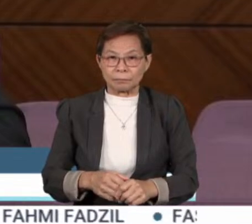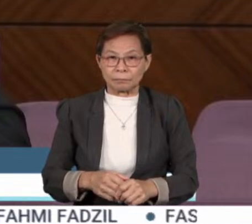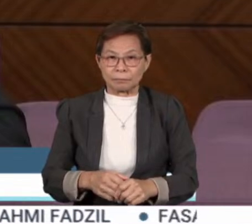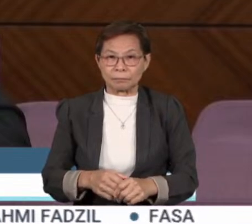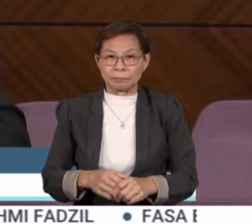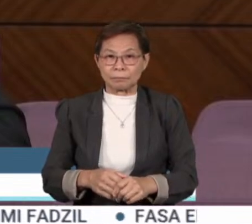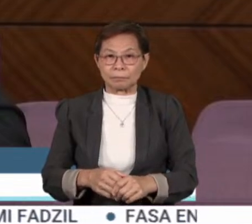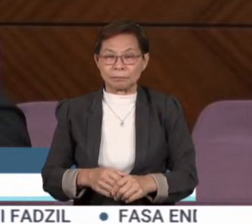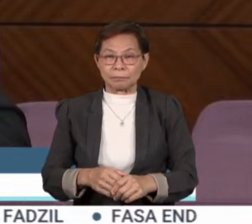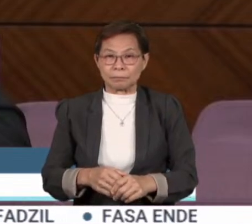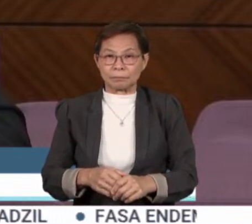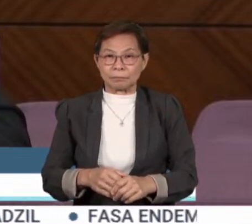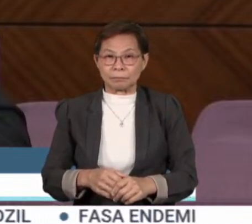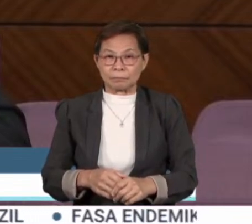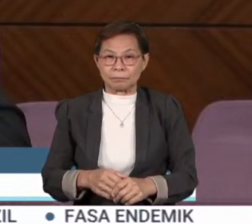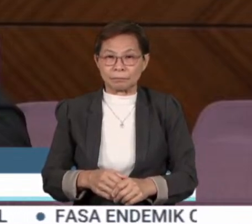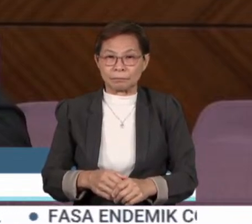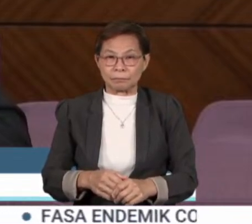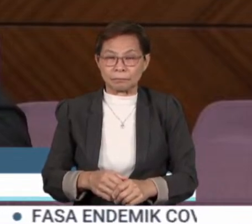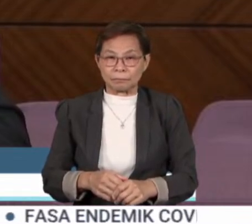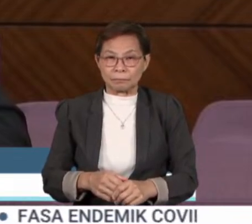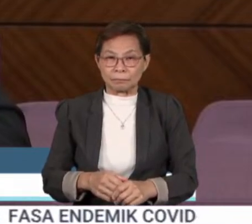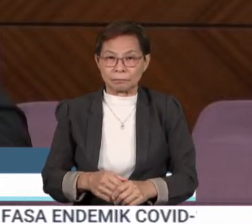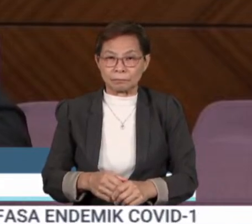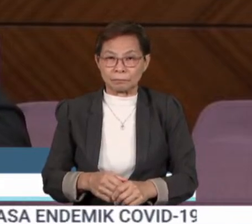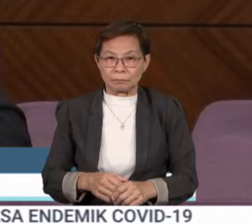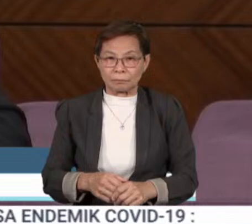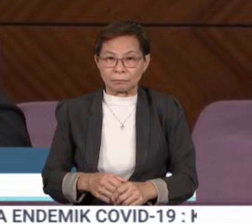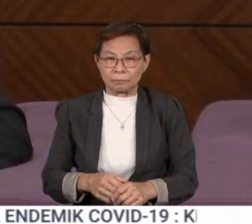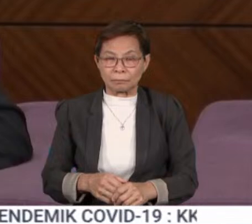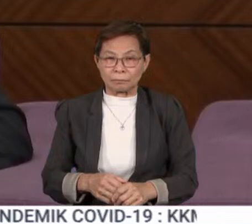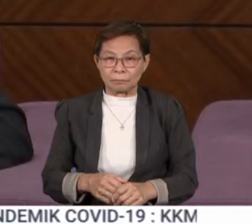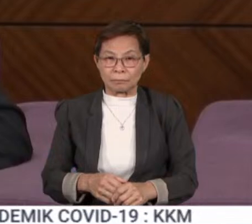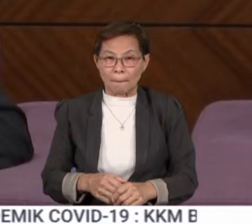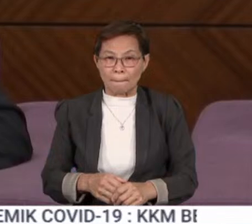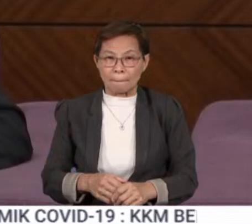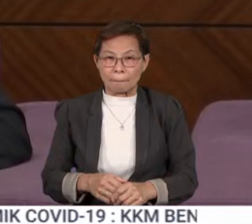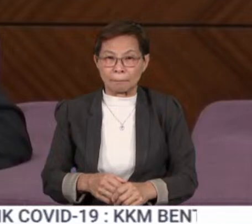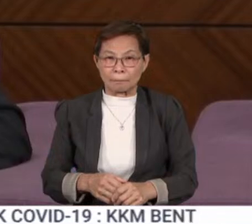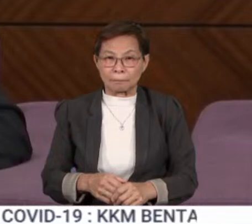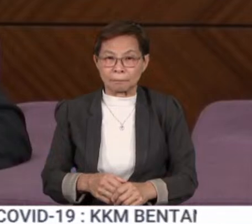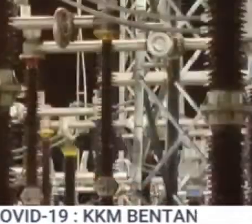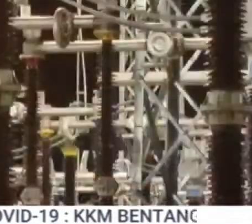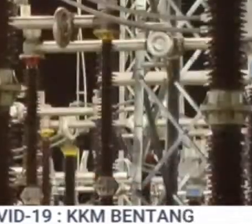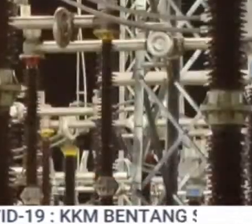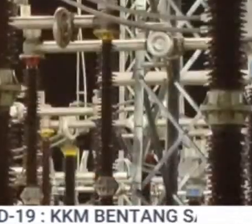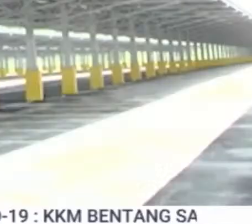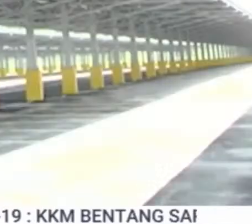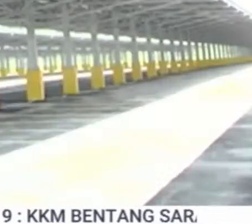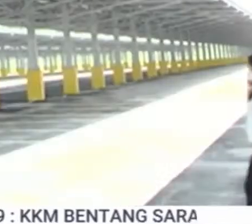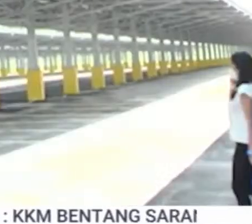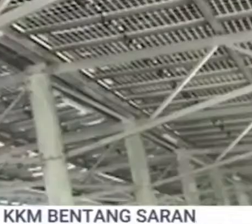If you hit 1,501, kena semua. Daripada kosong? Yes.